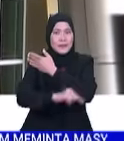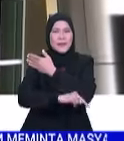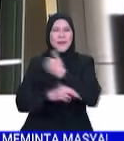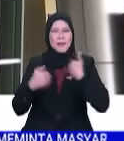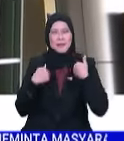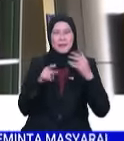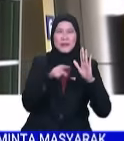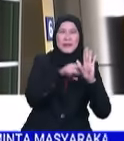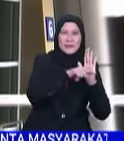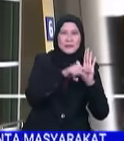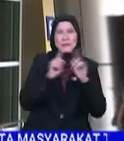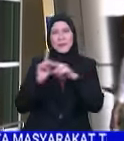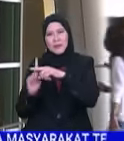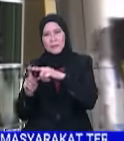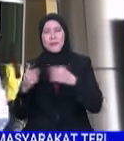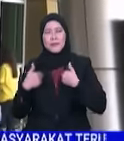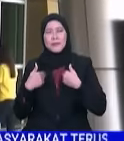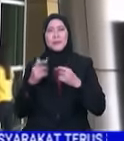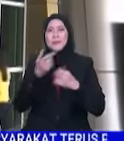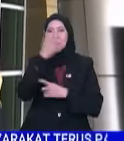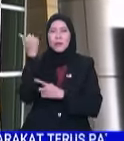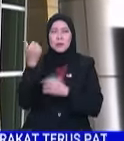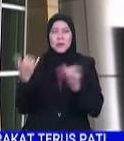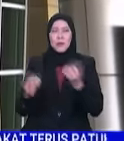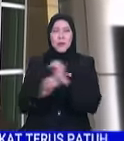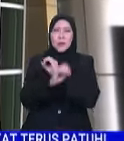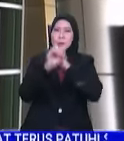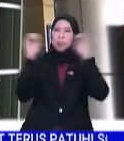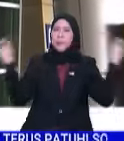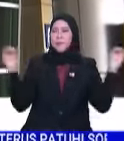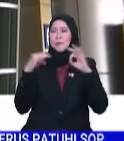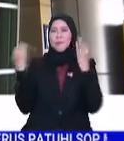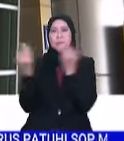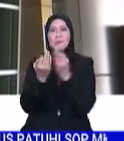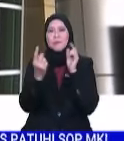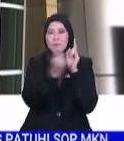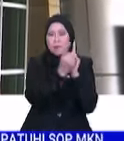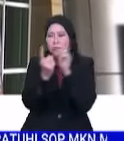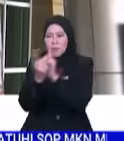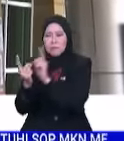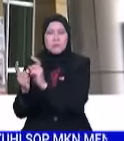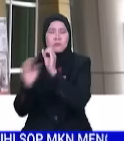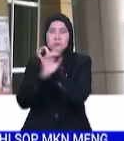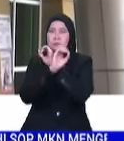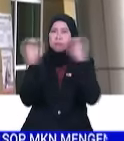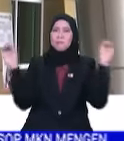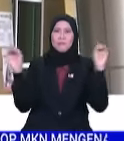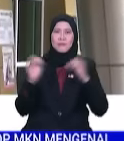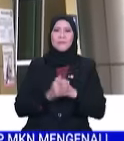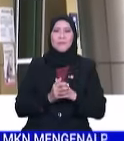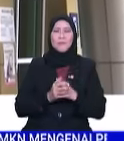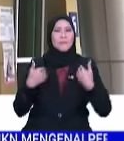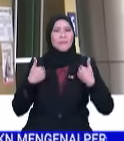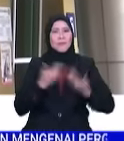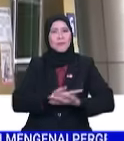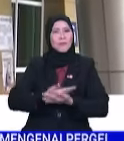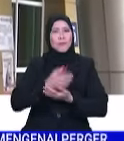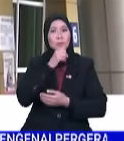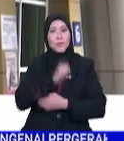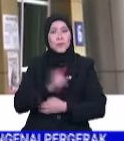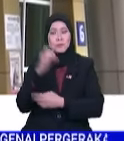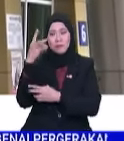course, hubungan yang lama sudah tak terjalin, boleh terjalin kembali. Contoh macam ibu bapa dengan anak-anak yang bawa umur 18